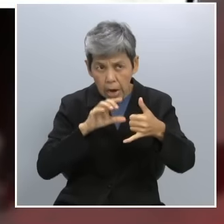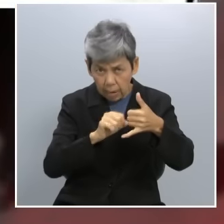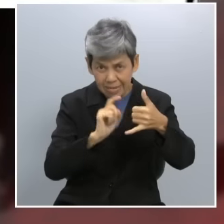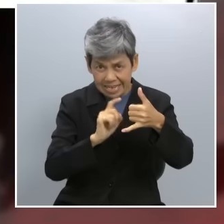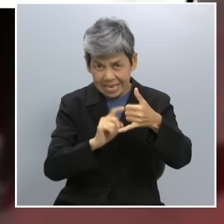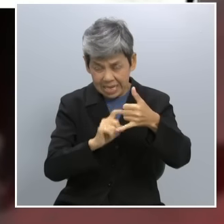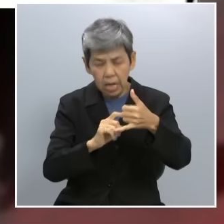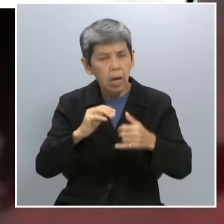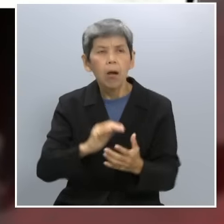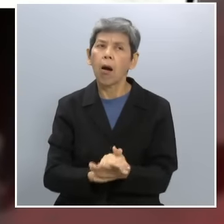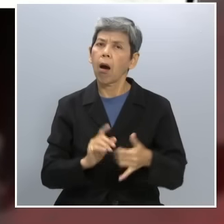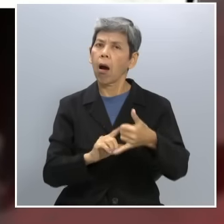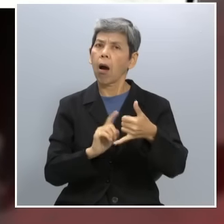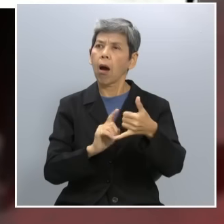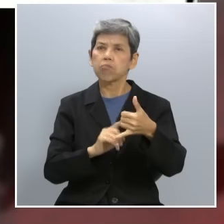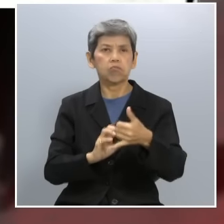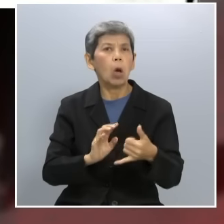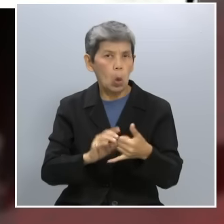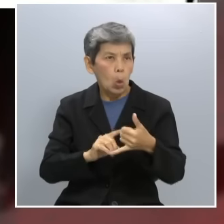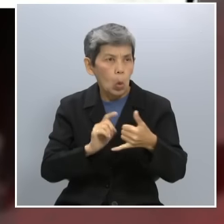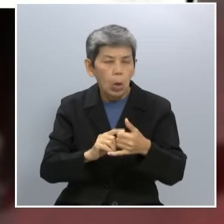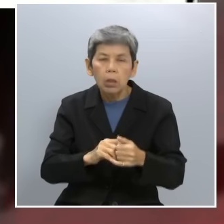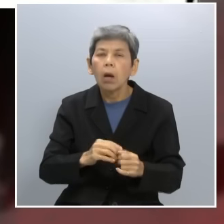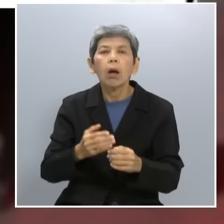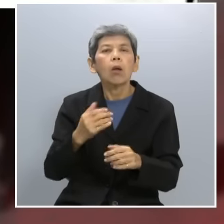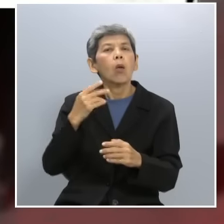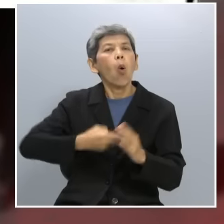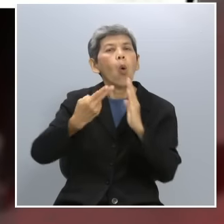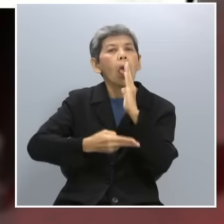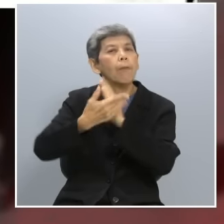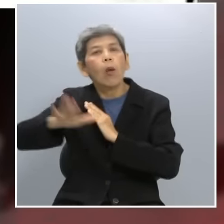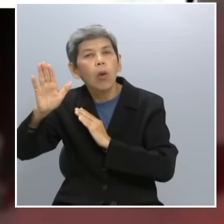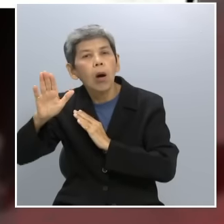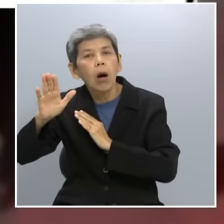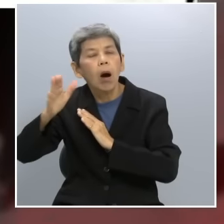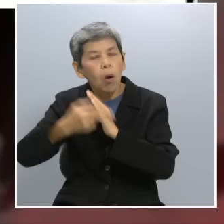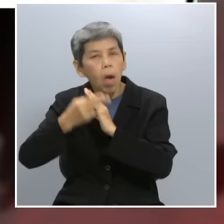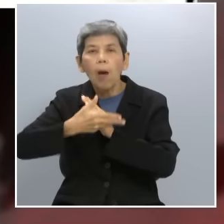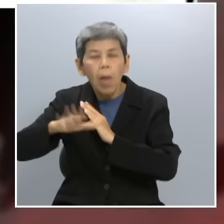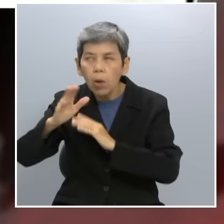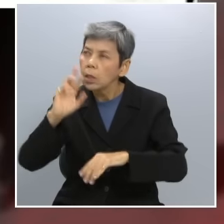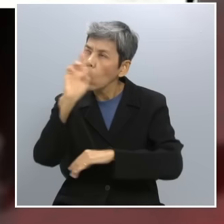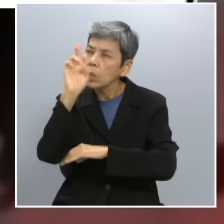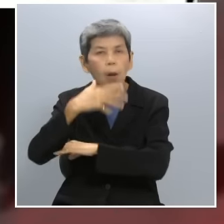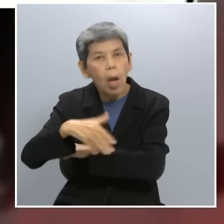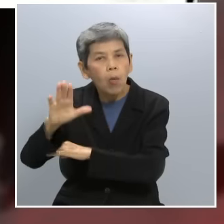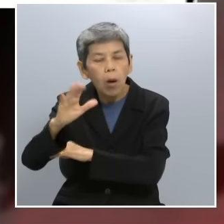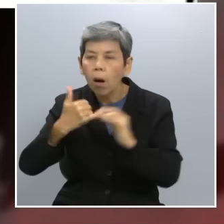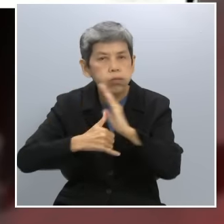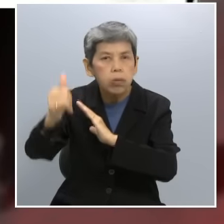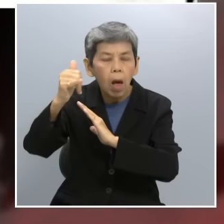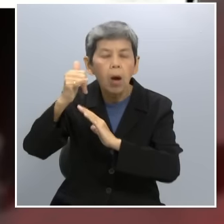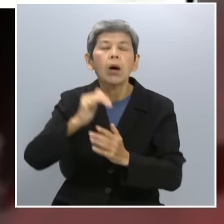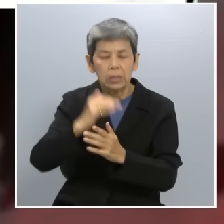คนนี้แต่ปรากฏว่าผู้ก่อเหตุครับเช็คOutออกไปก่อนนะฮะออกจากโรงแรมไปตอนเที่ยนฮะก่อนตำรวจจะไป